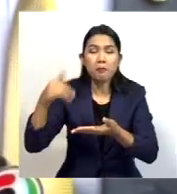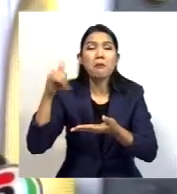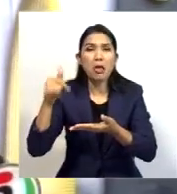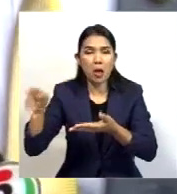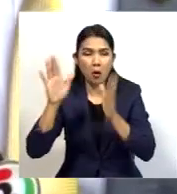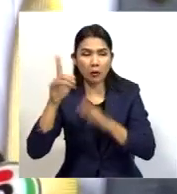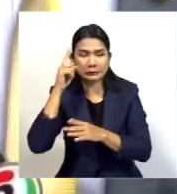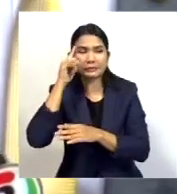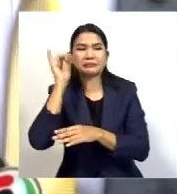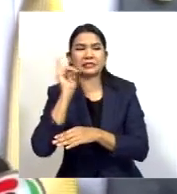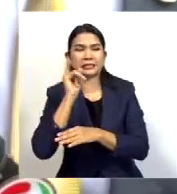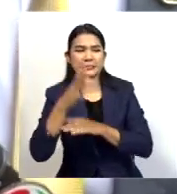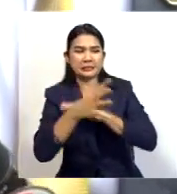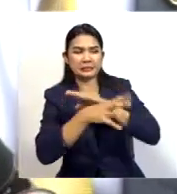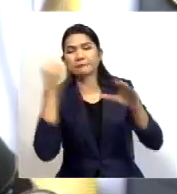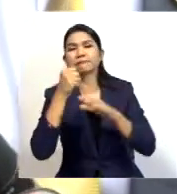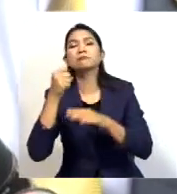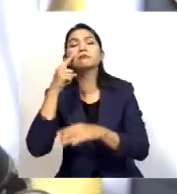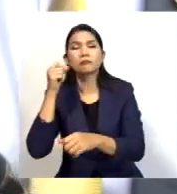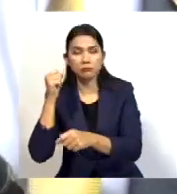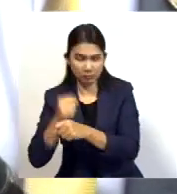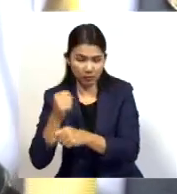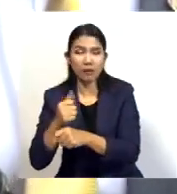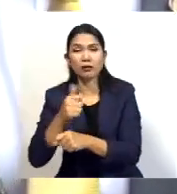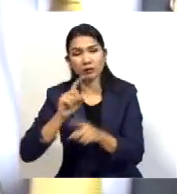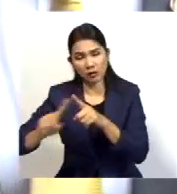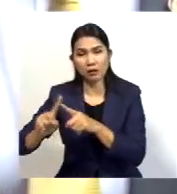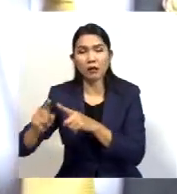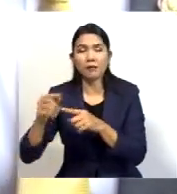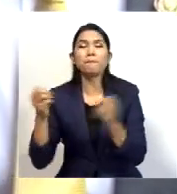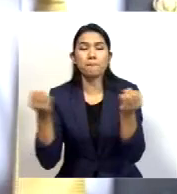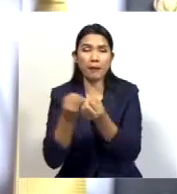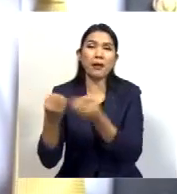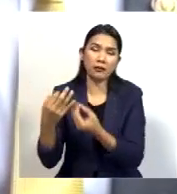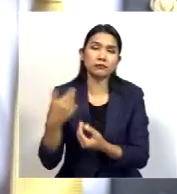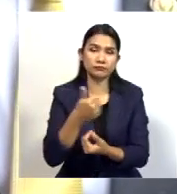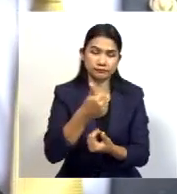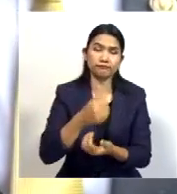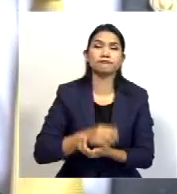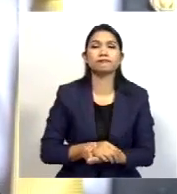ผู้ที่ไม่หวังดีเนี่ยเอาไปใช้ในการทำแอคเคาท์ของเราให้เสียหายได้นะครับ